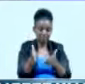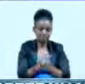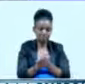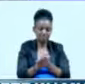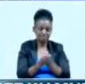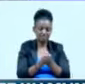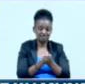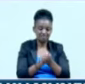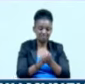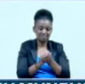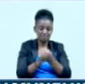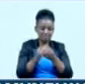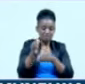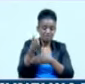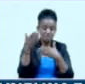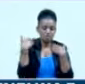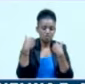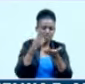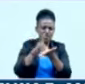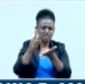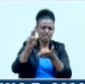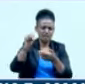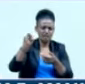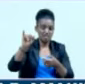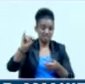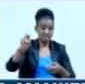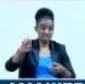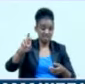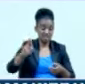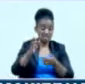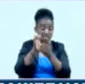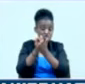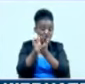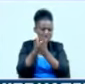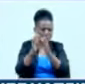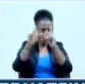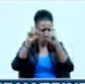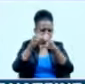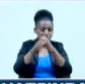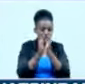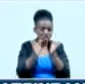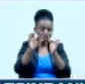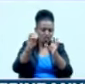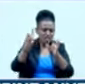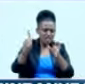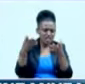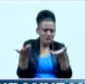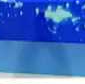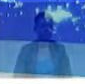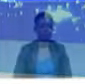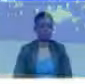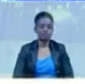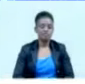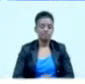murakoze nyakwa minister w'ubuzima Dr. Daniel Ngamije na wasobanuraga ishusho muri rusange ko COVID ihagaze kugeza ubu mu